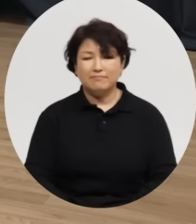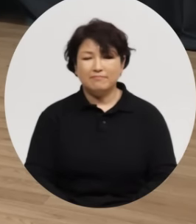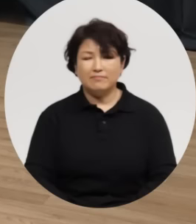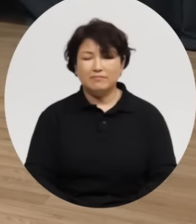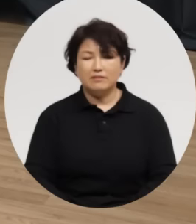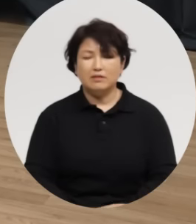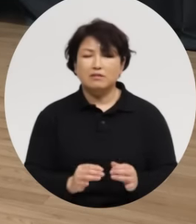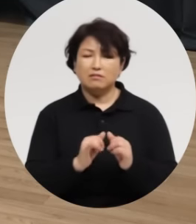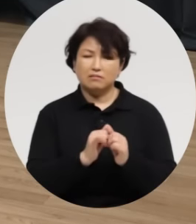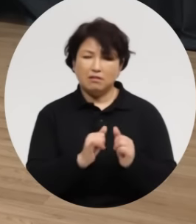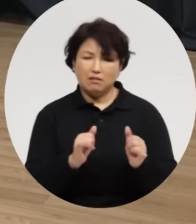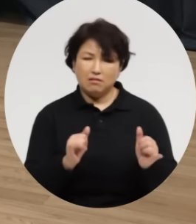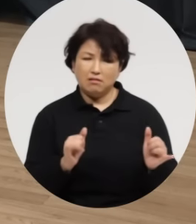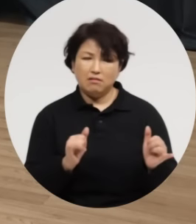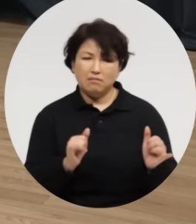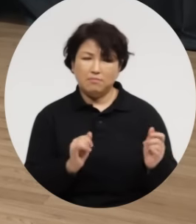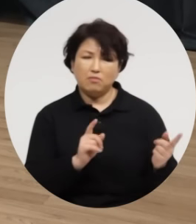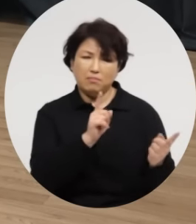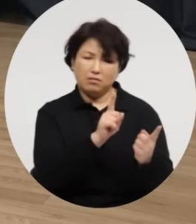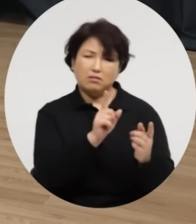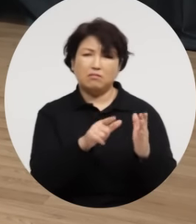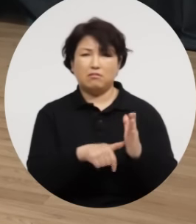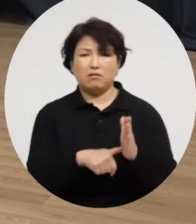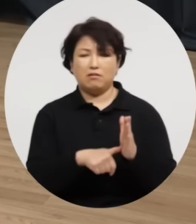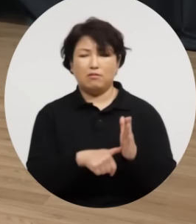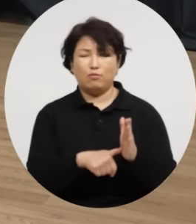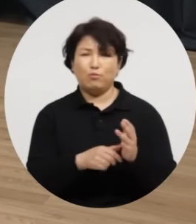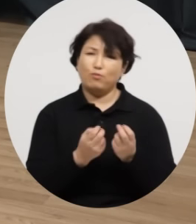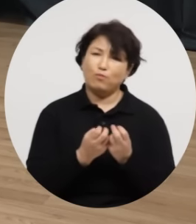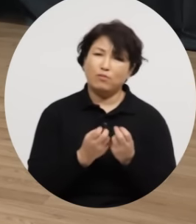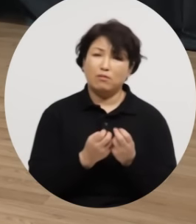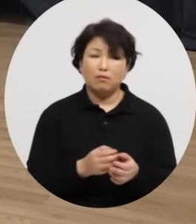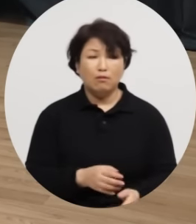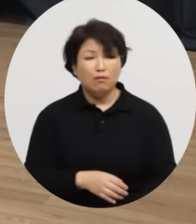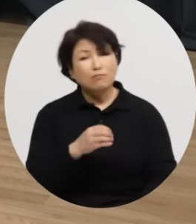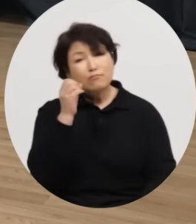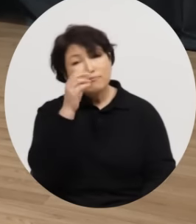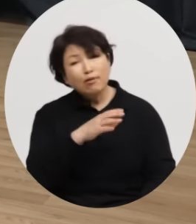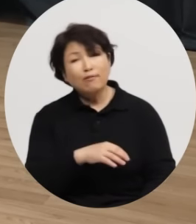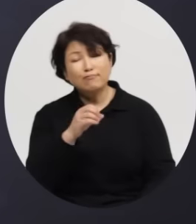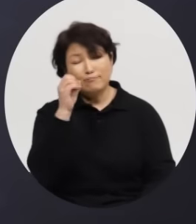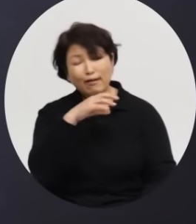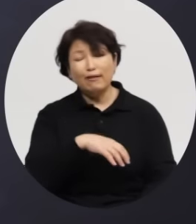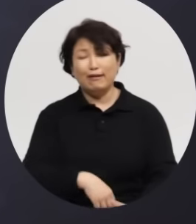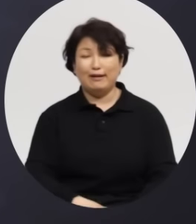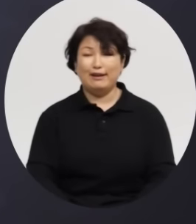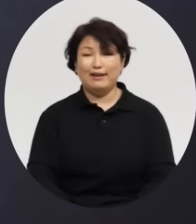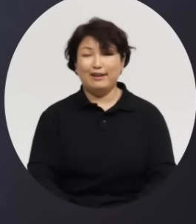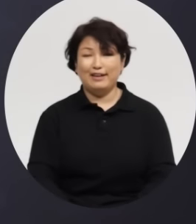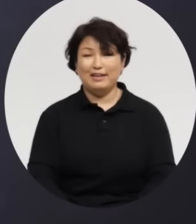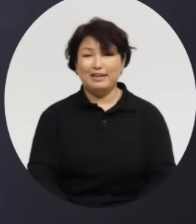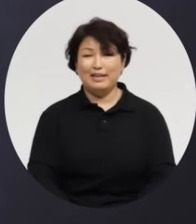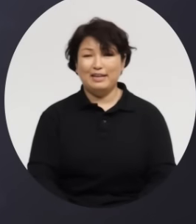사람을 어떻게 좀 대해야 하는지 그걸 좀 여쭤보고 싶습니다. 사람을 어떻게 대하기는 사람은 그냥 대하지.